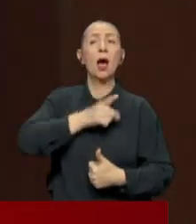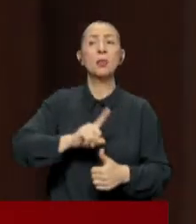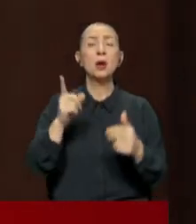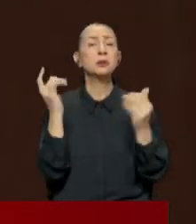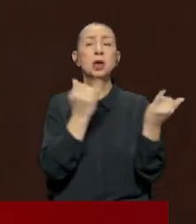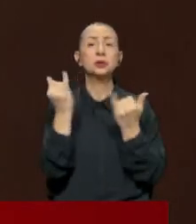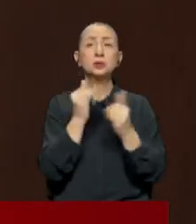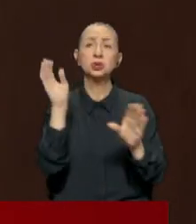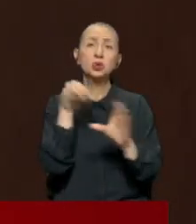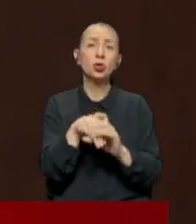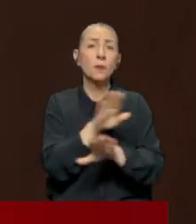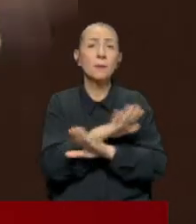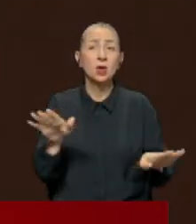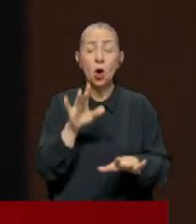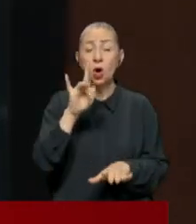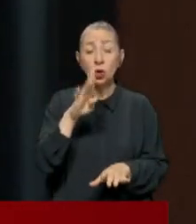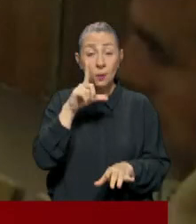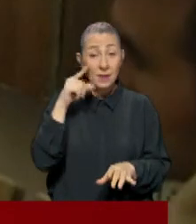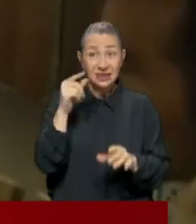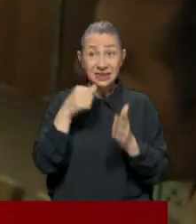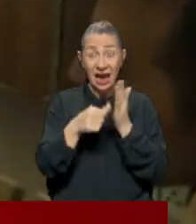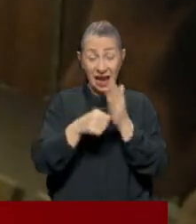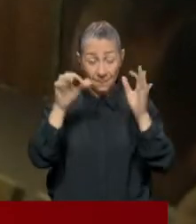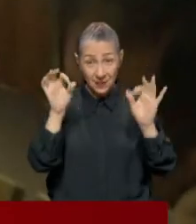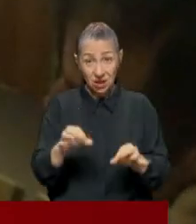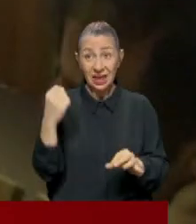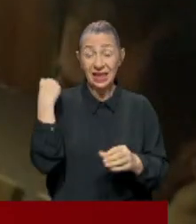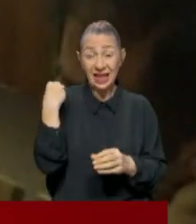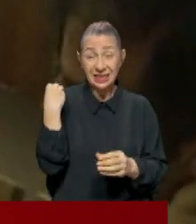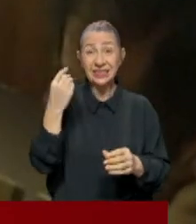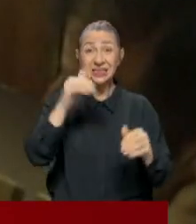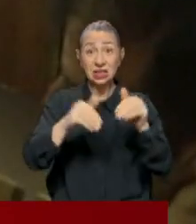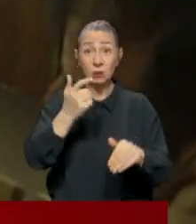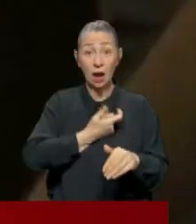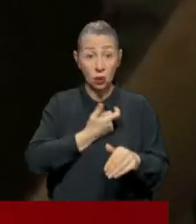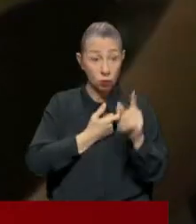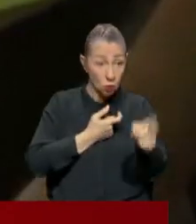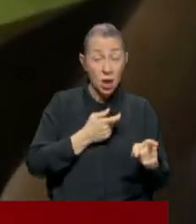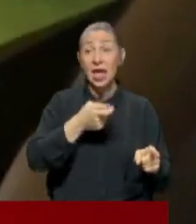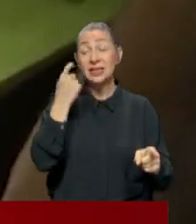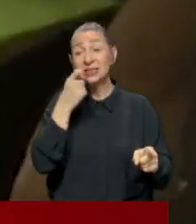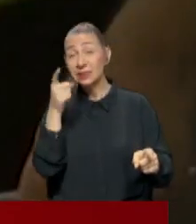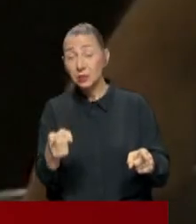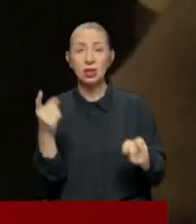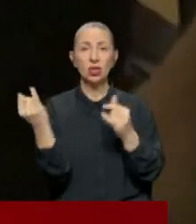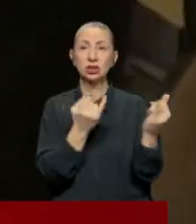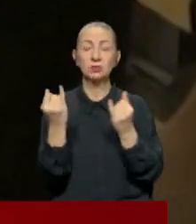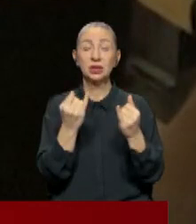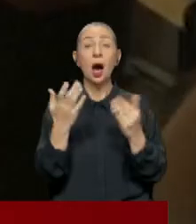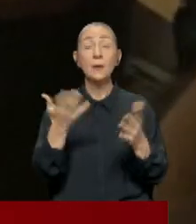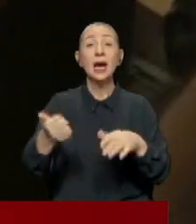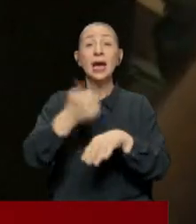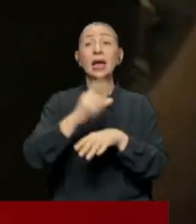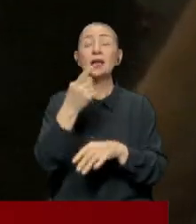adaylığı tartışması da sonlanıyor. 14 Mayıs tarihiyle başlayan yeni seçim kanunu mu uygulanacak, eskisi mi tartışmaları da. Ama